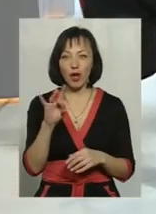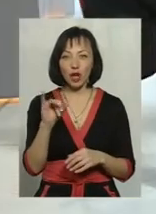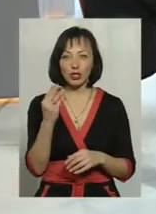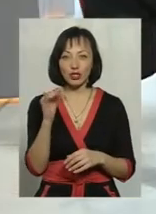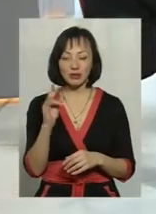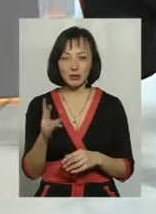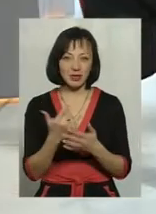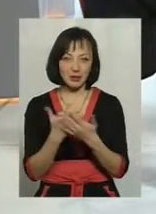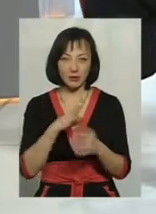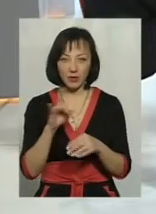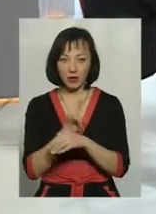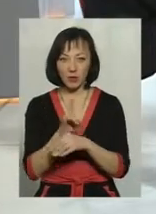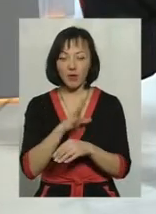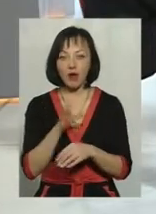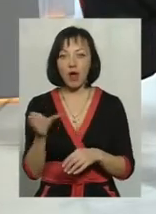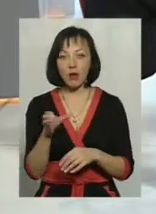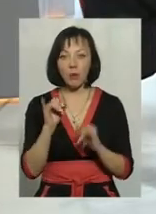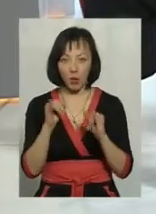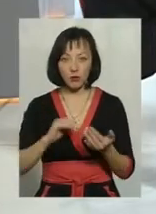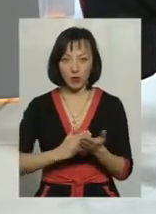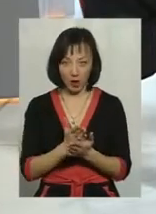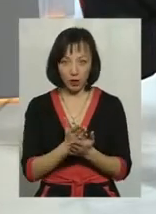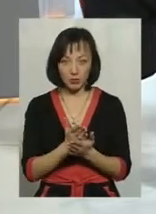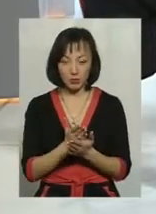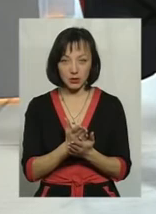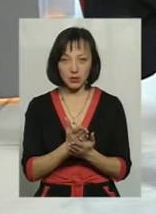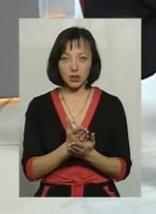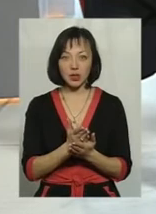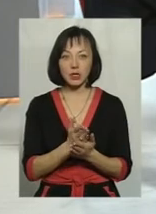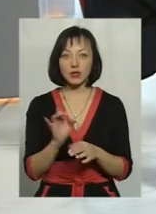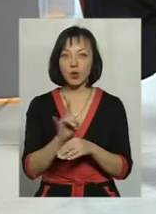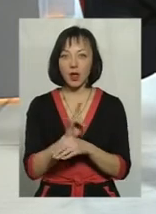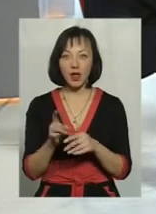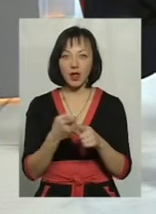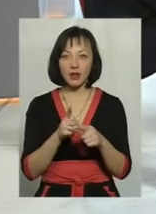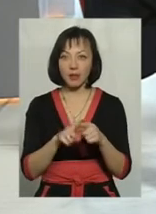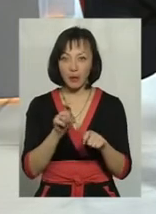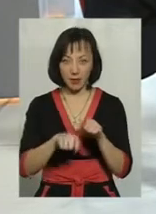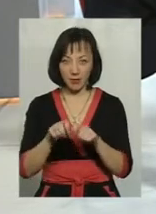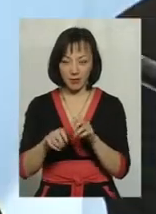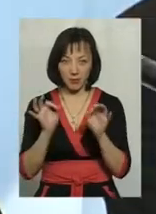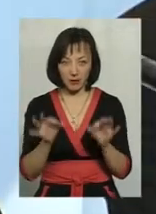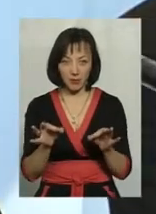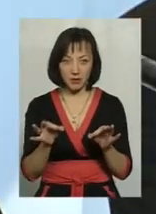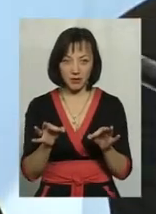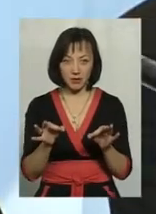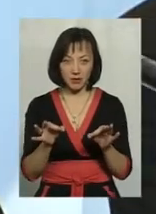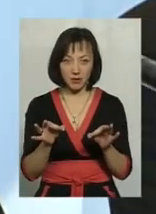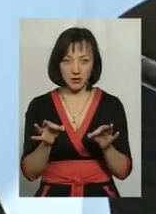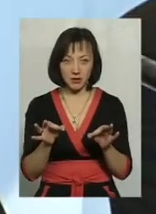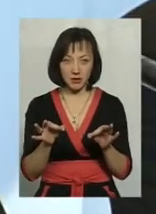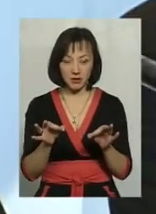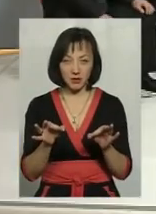різним буває сурогат. Просто буває алкоголь поганої якості. Сурогатний алкоголь – це той, який не перевірений, правильно?